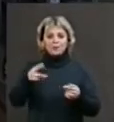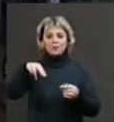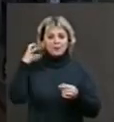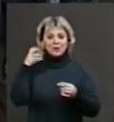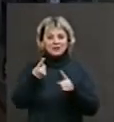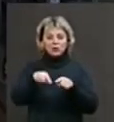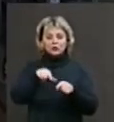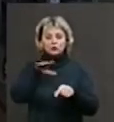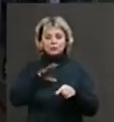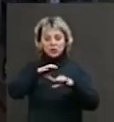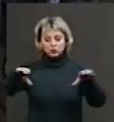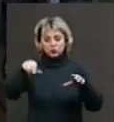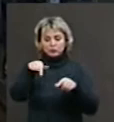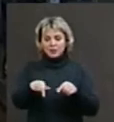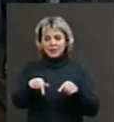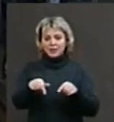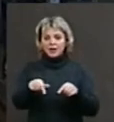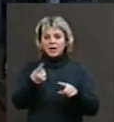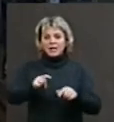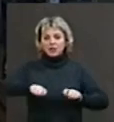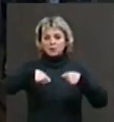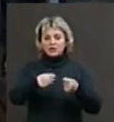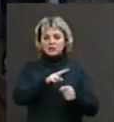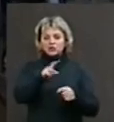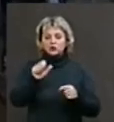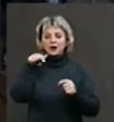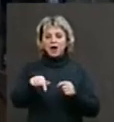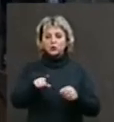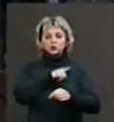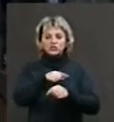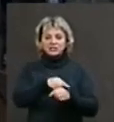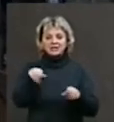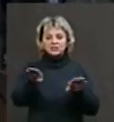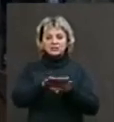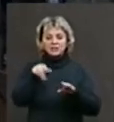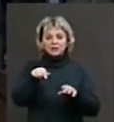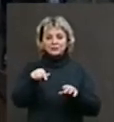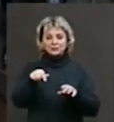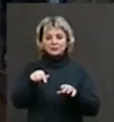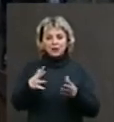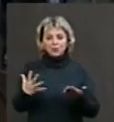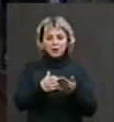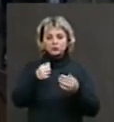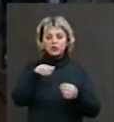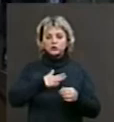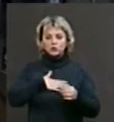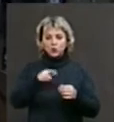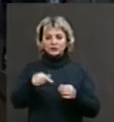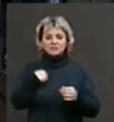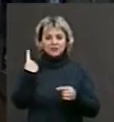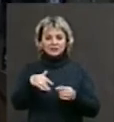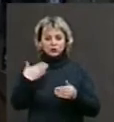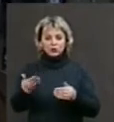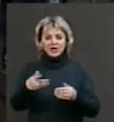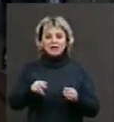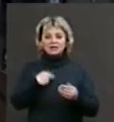нас была на трубе, она, можно сказать, ну, как передатчик, либо как, ну, усиливает еще эту волну. И получается, у нас мы с одной стороны